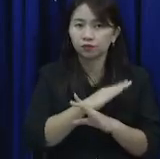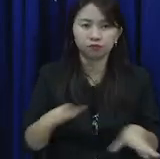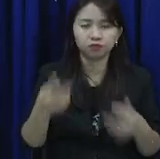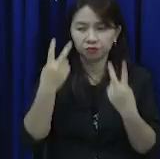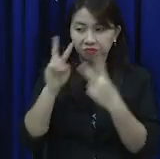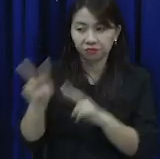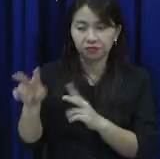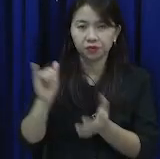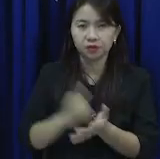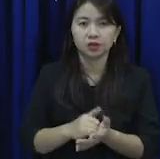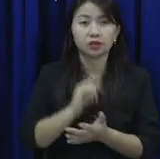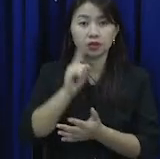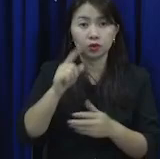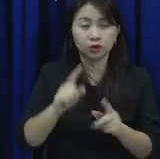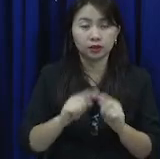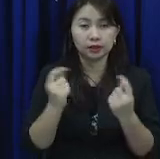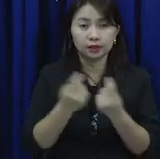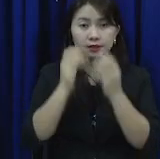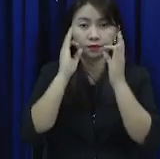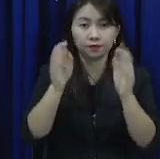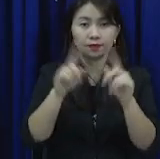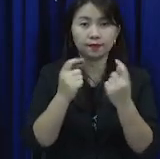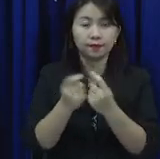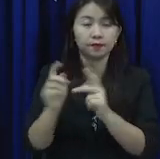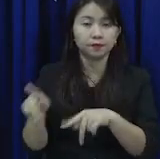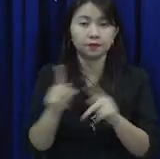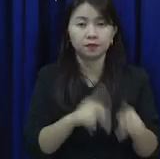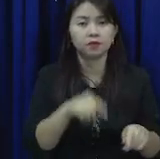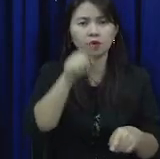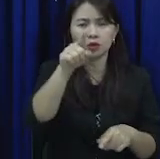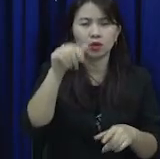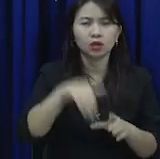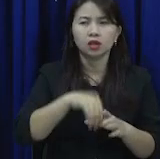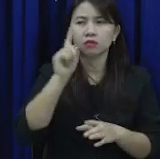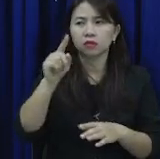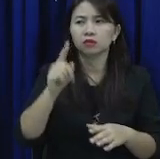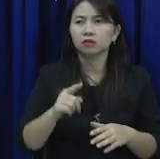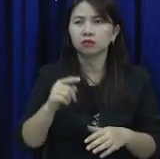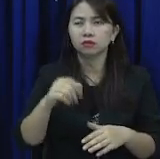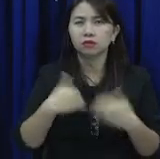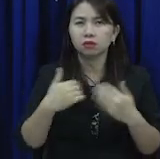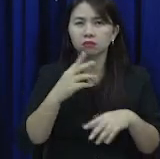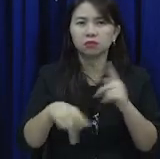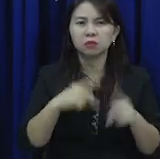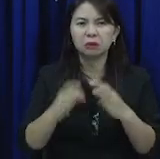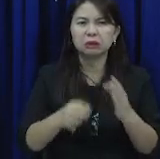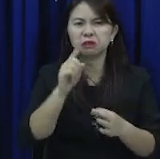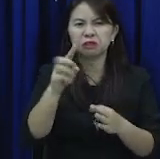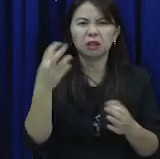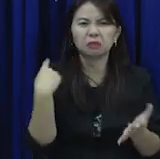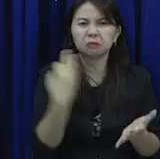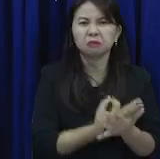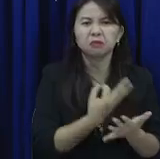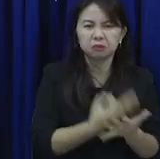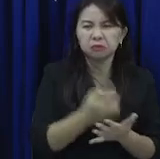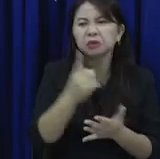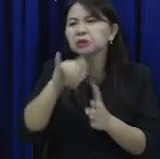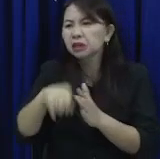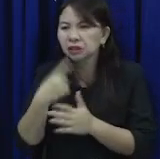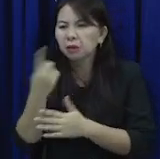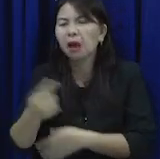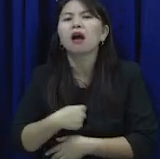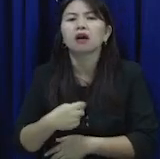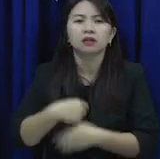Focus and Team preparation isa ka doon sa mga kabataan na nagsasabi na pag may pera ka lang Enjoy mo